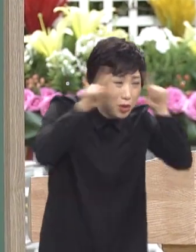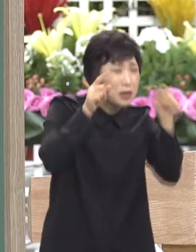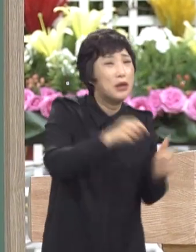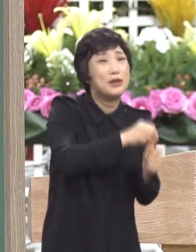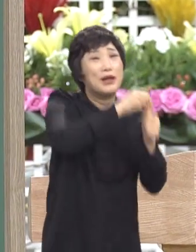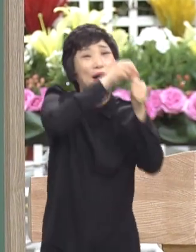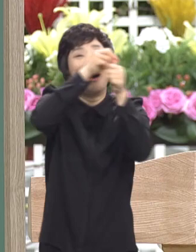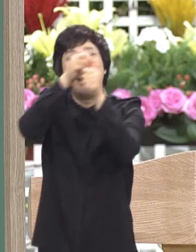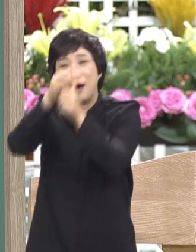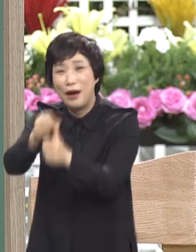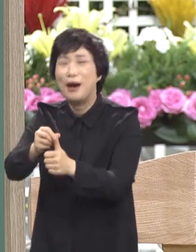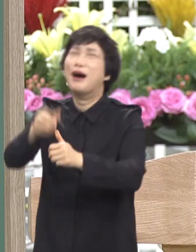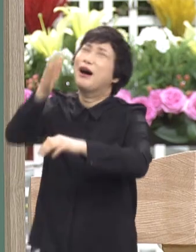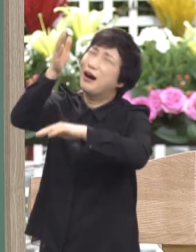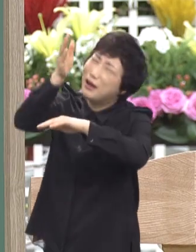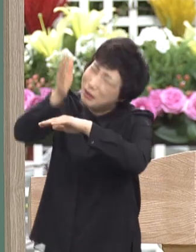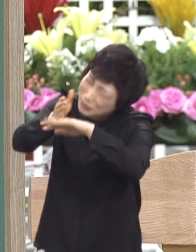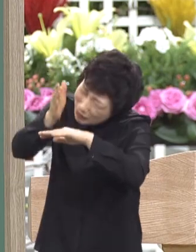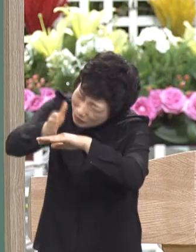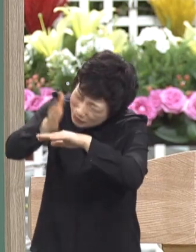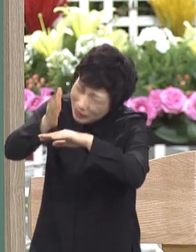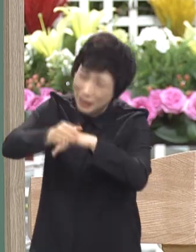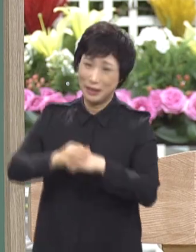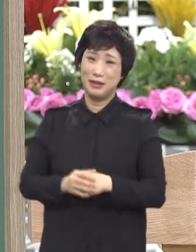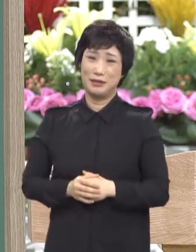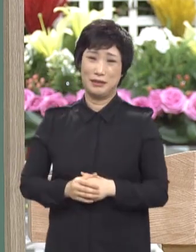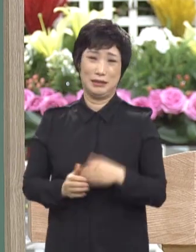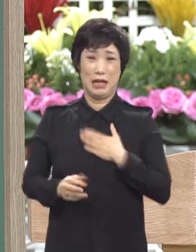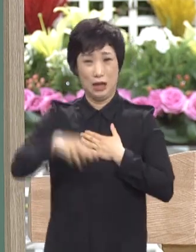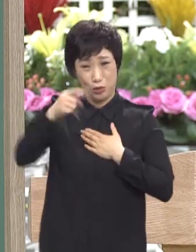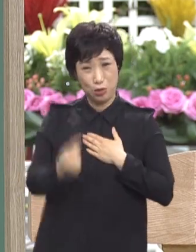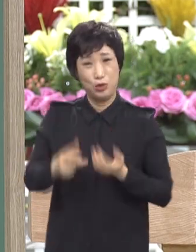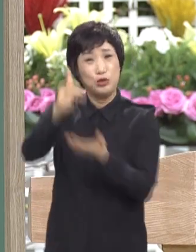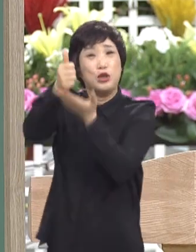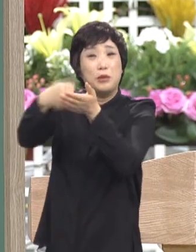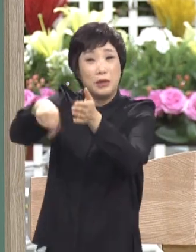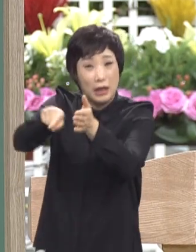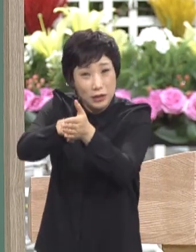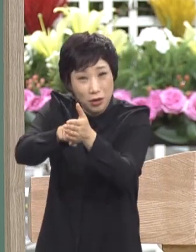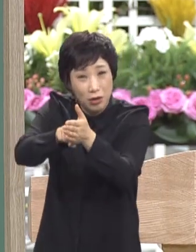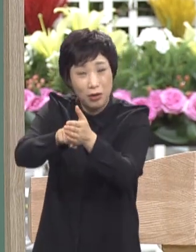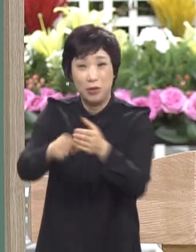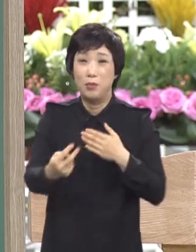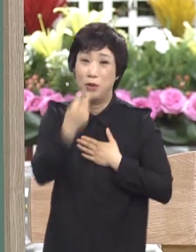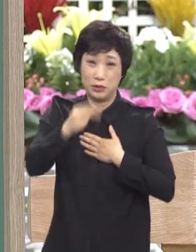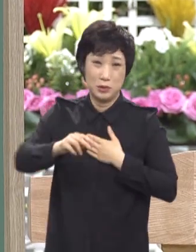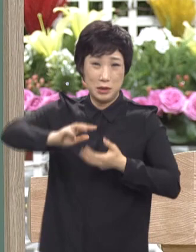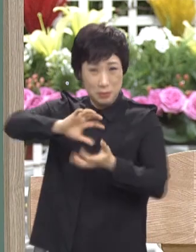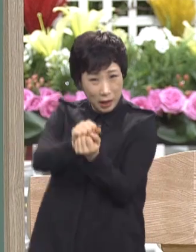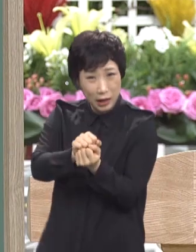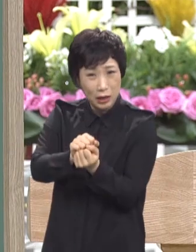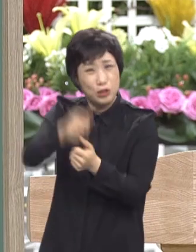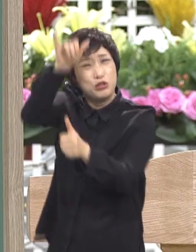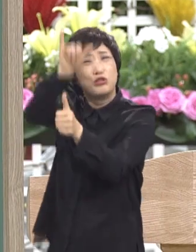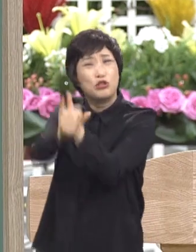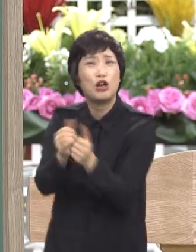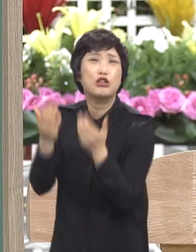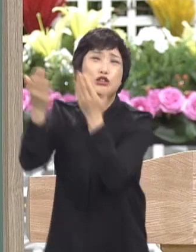살아났습니다. 감사합니다. 나도 주를 위해 목숨 바쳐 충성하게